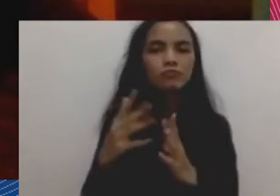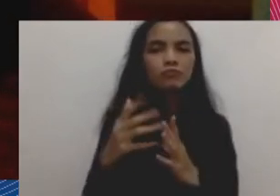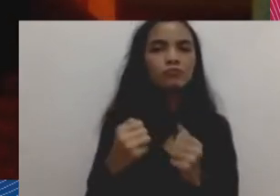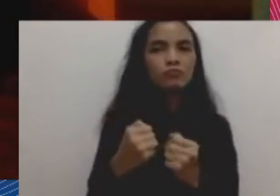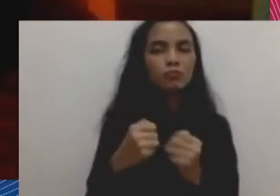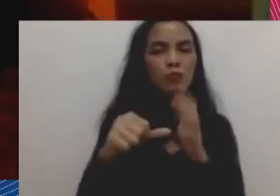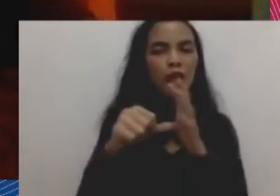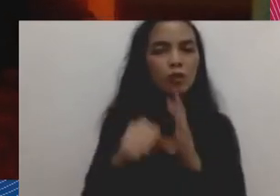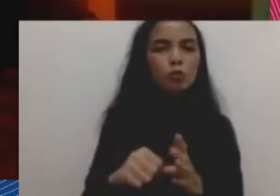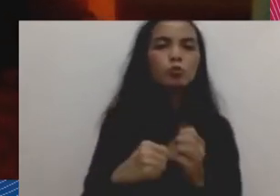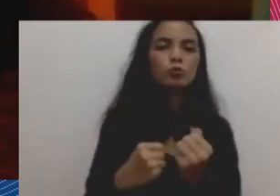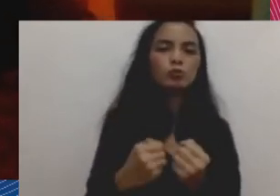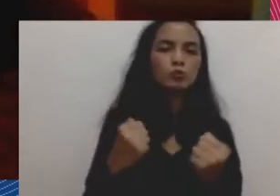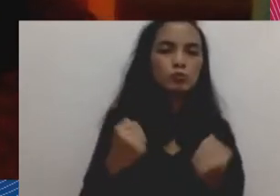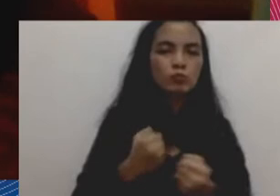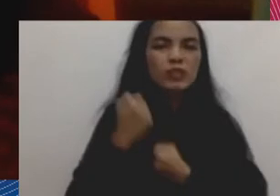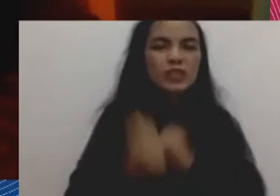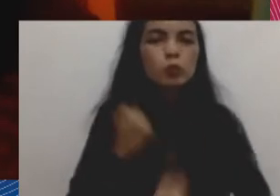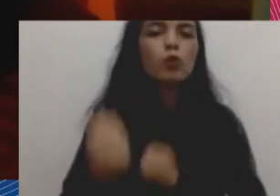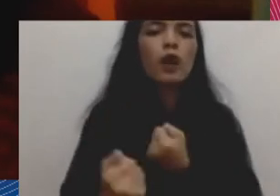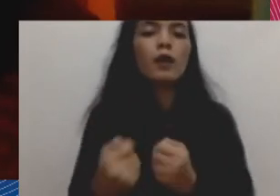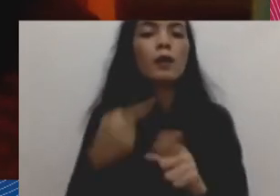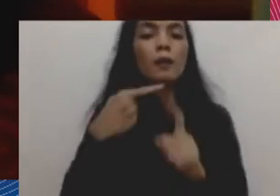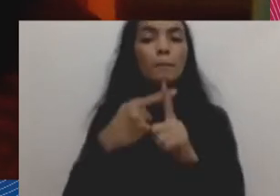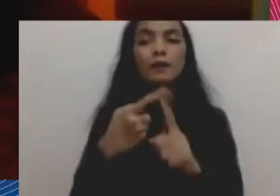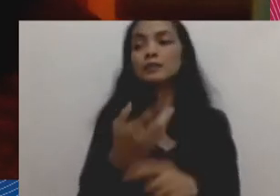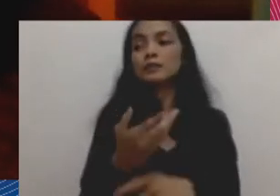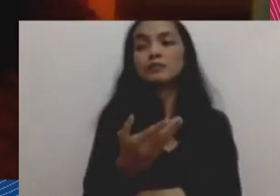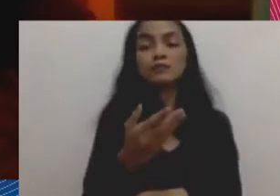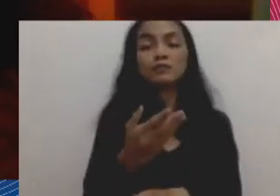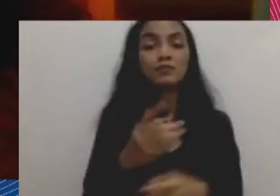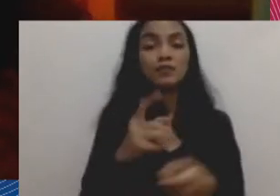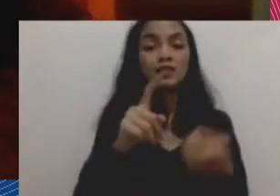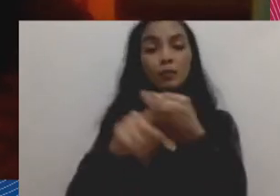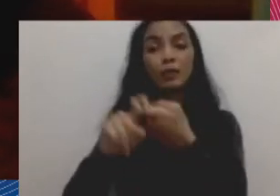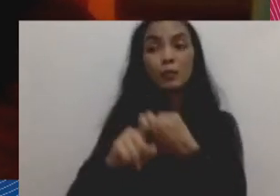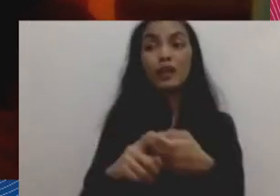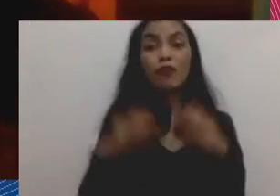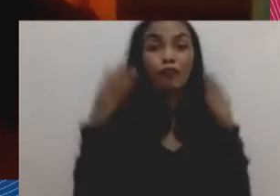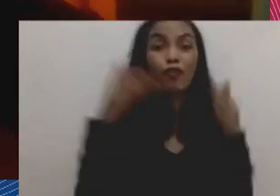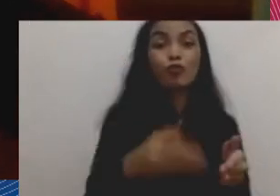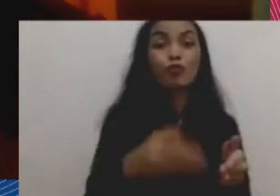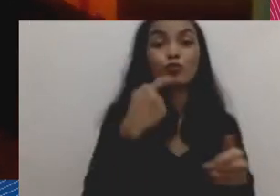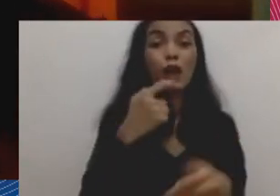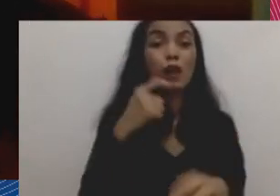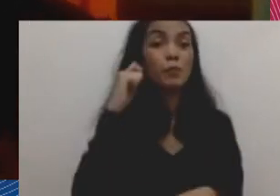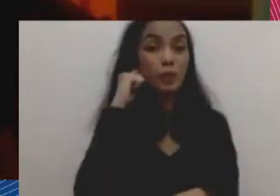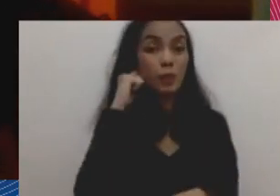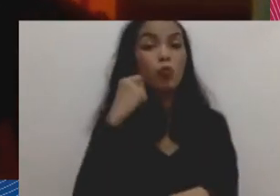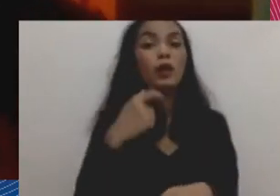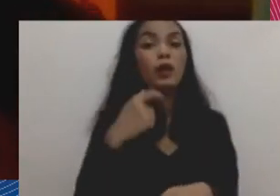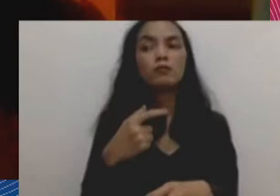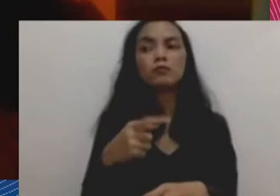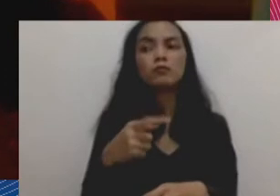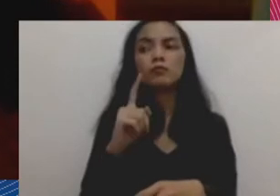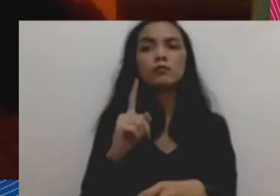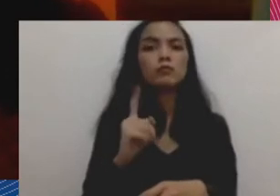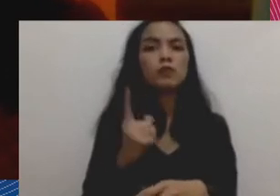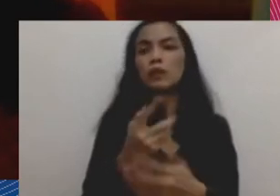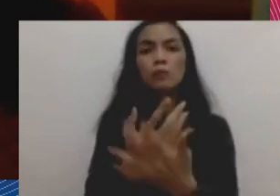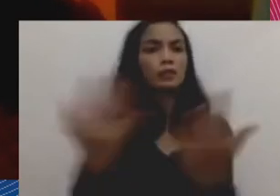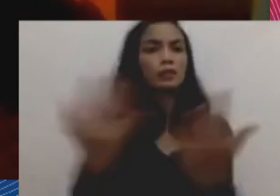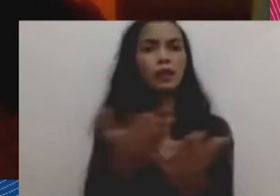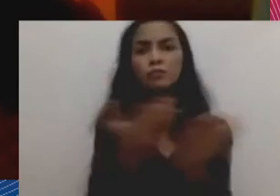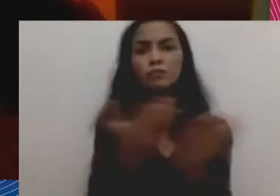butuh support dari teman-teman yang concern sama persoalan perempuan dari publik gitu ya,